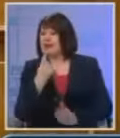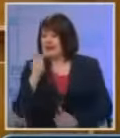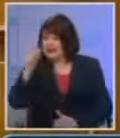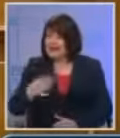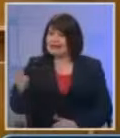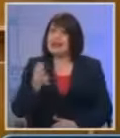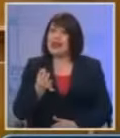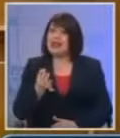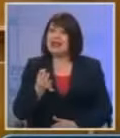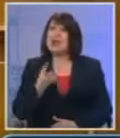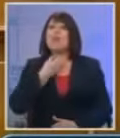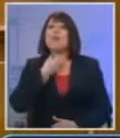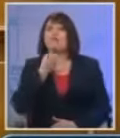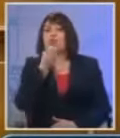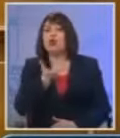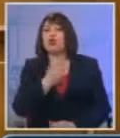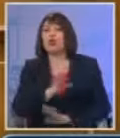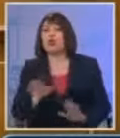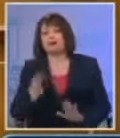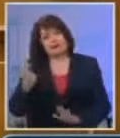Και ότι θα είναι προδότες αυτοί.